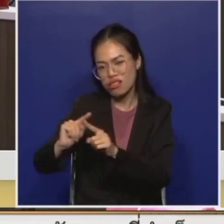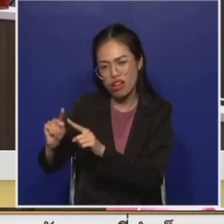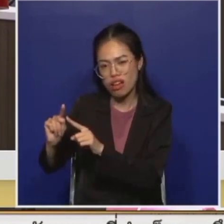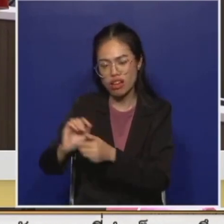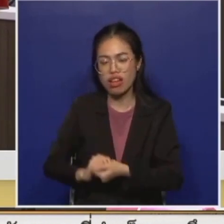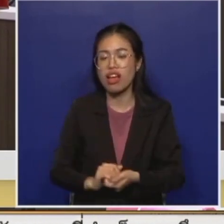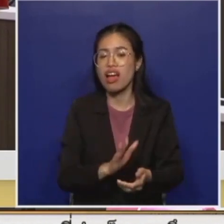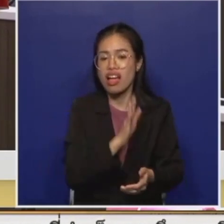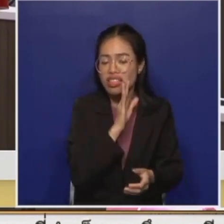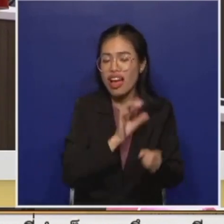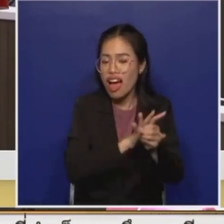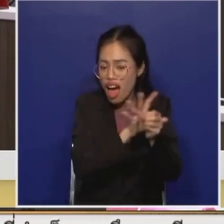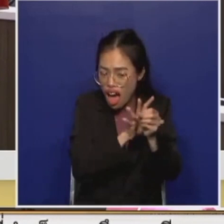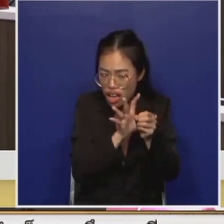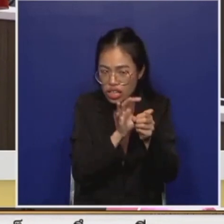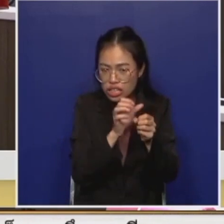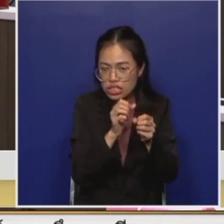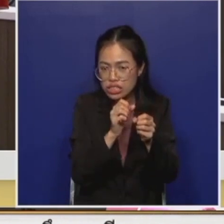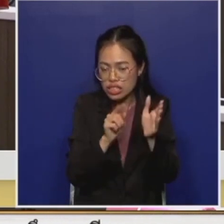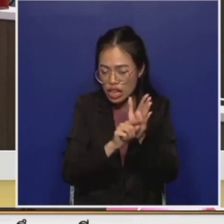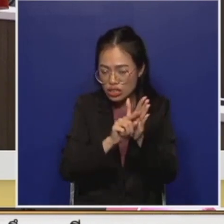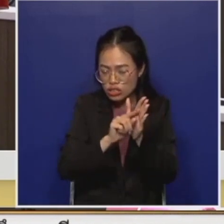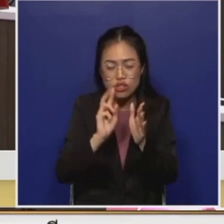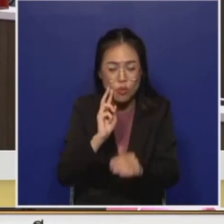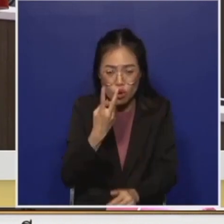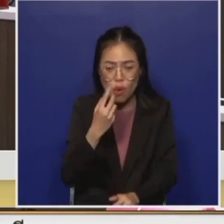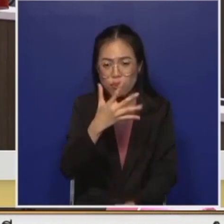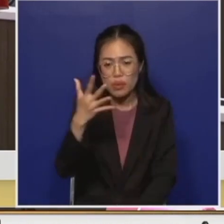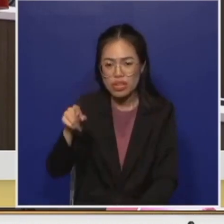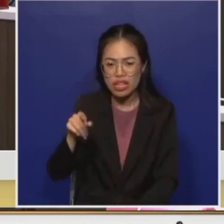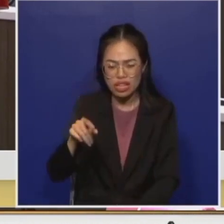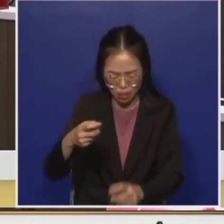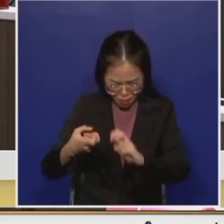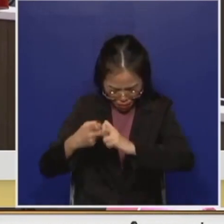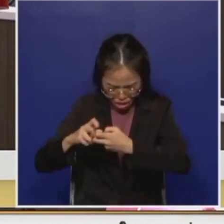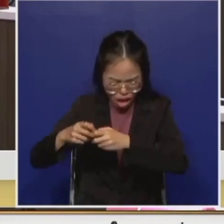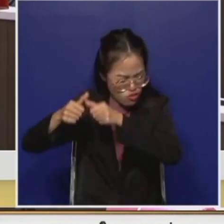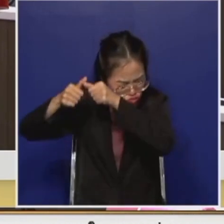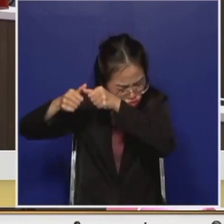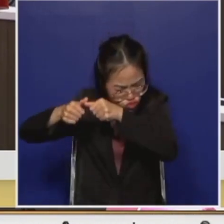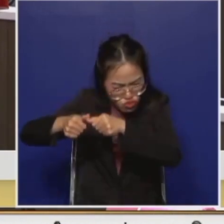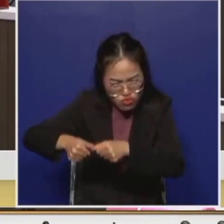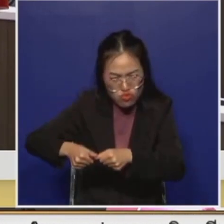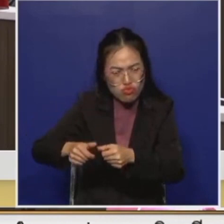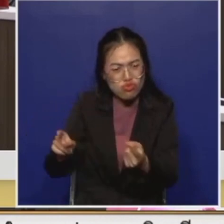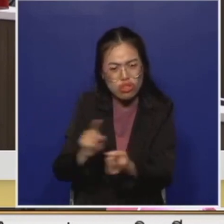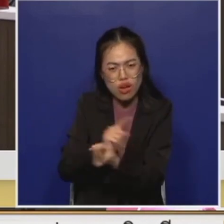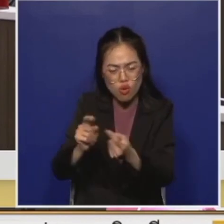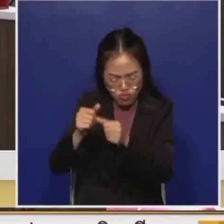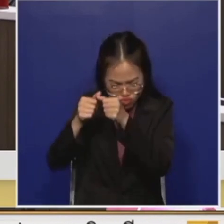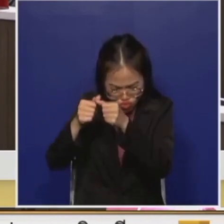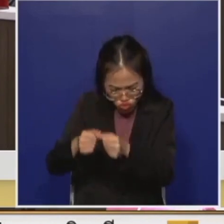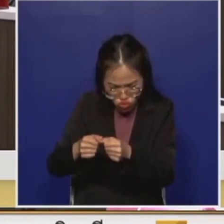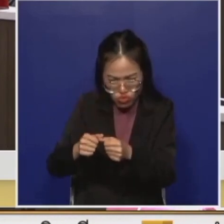ถ้าไม่มี COVID ลอก ละอก สอก ณ ธม ทาน ด ว ลอก ใหม่ เนี่ยเรื่องห่นก็ยังฝังแนอยในสัคมไทยเราต้ขอบคมารกต่